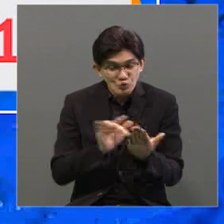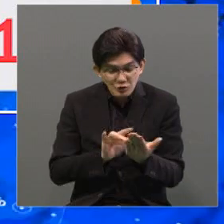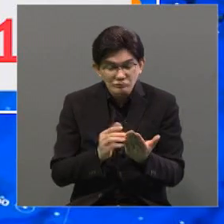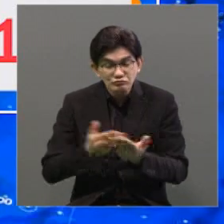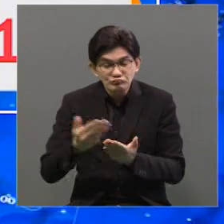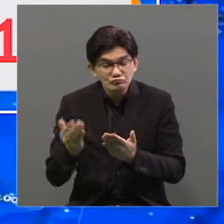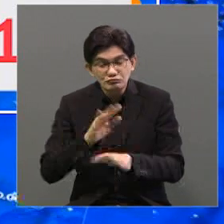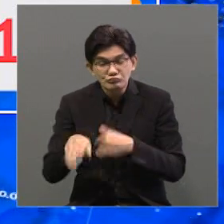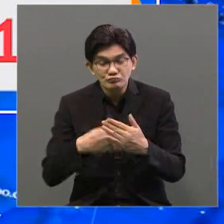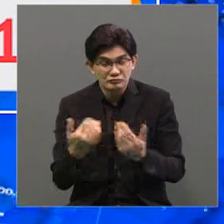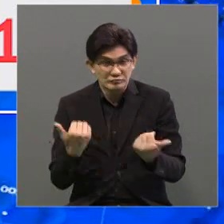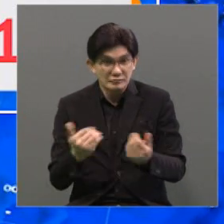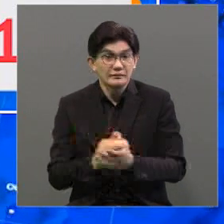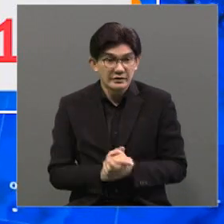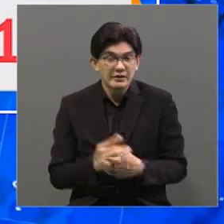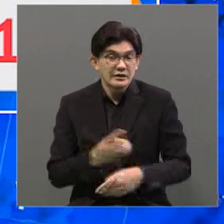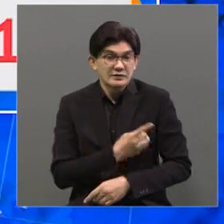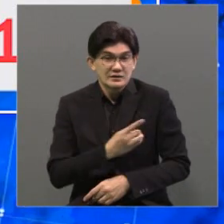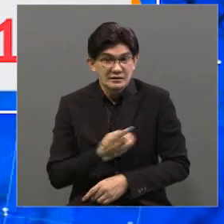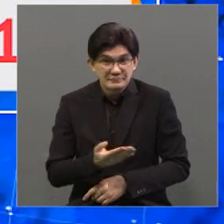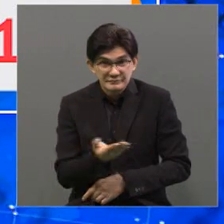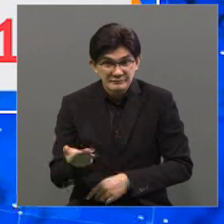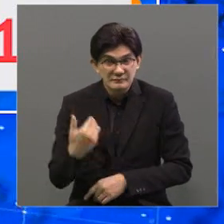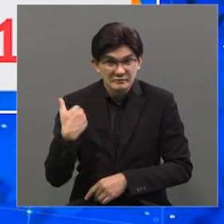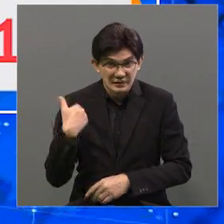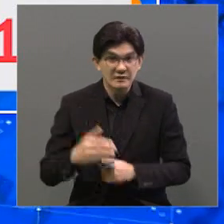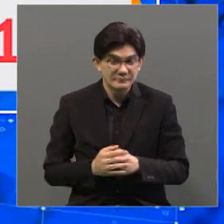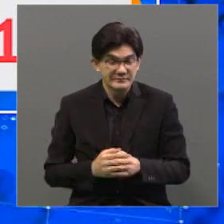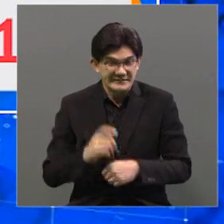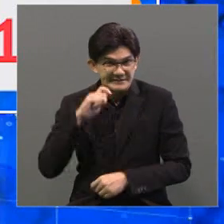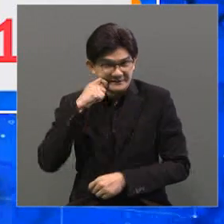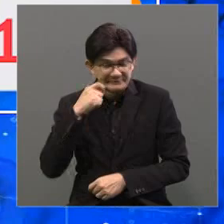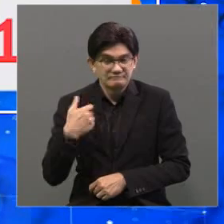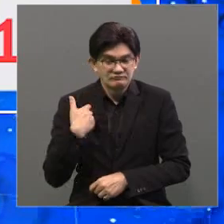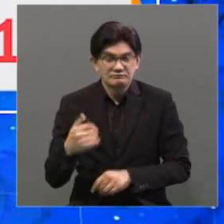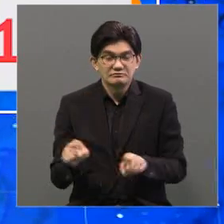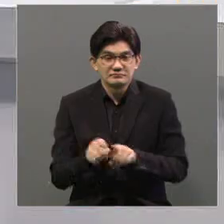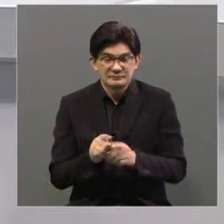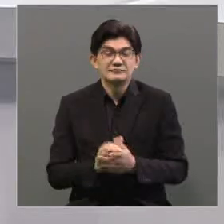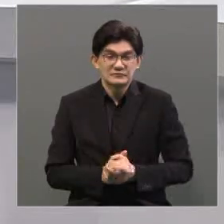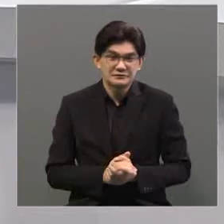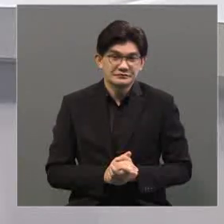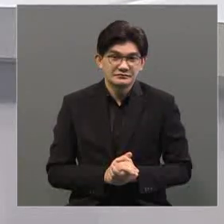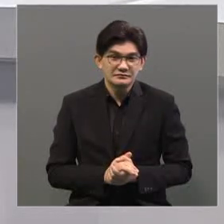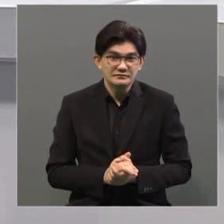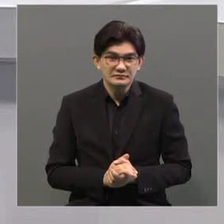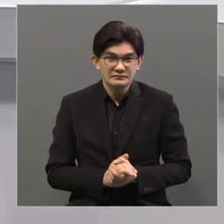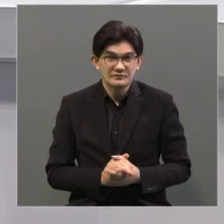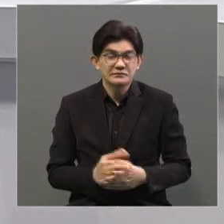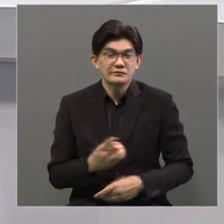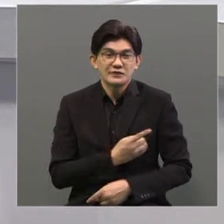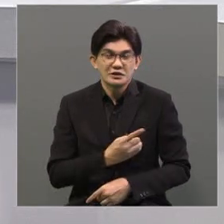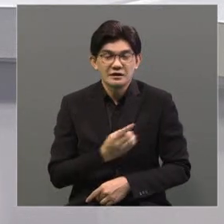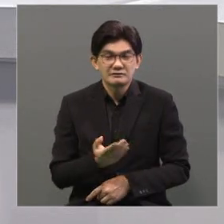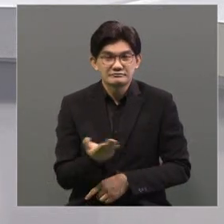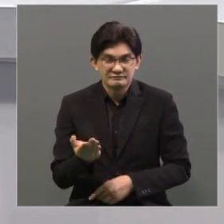ได้นะครับทั้งหมดทั้งมวลทั้ง18ใบนี้เราก็จะในความยินดีด้วยแต่ถึงแม้ว่าจะปนความอิจฉาไปด้วยก็ตามนะ นะฮะก็แสดงความยินดีกับท่าน